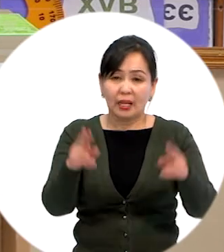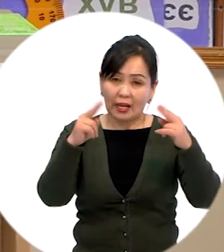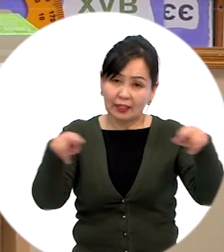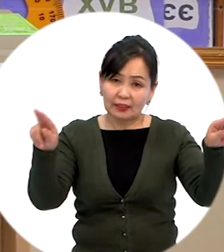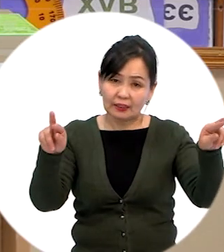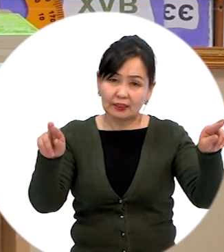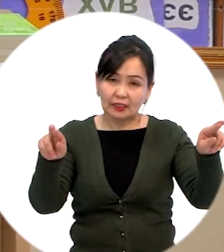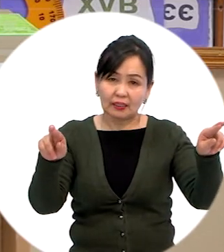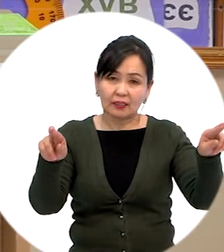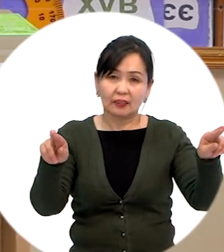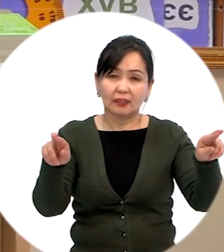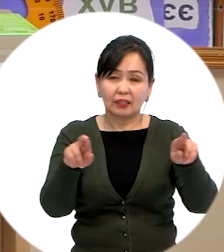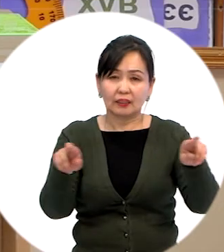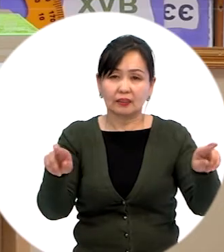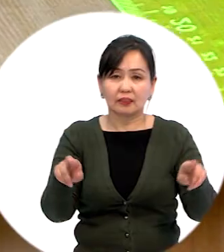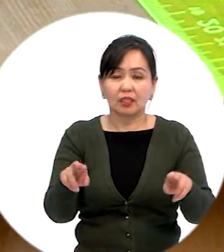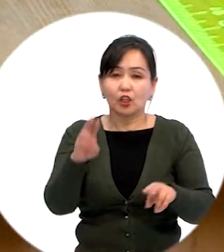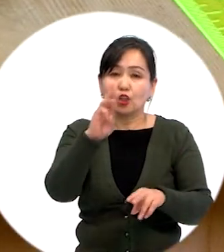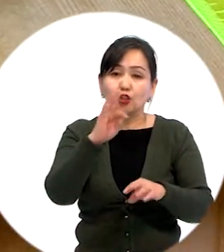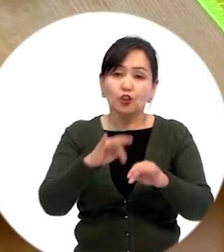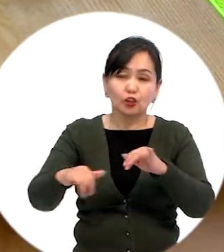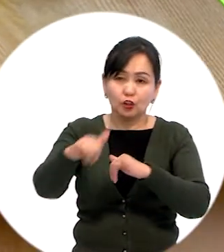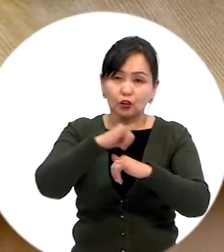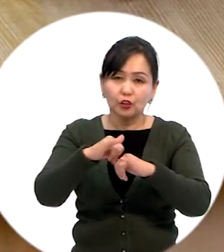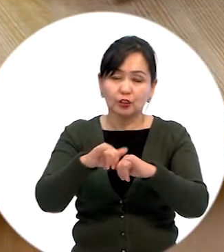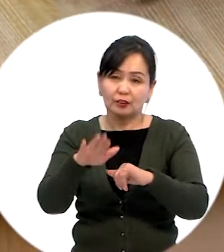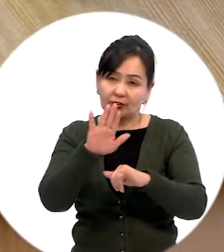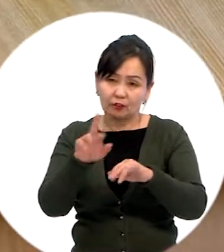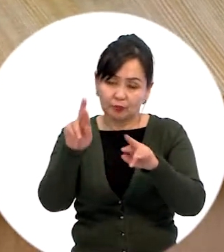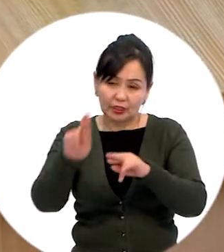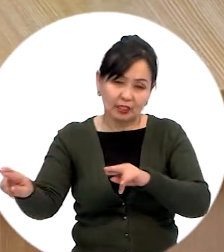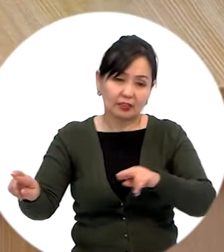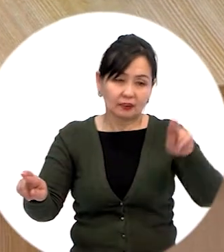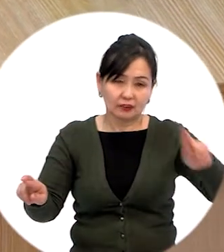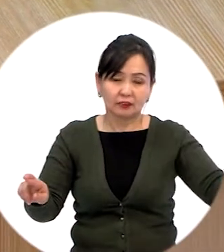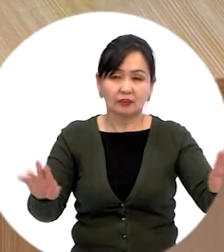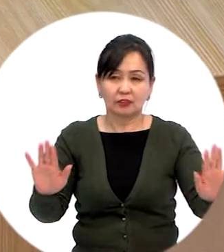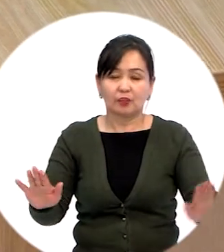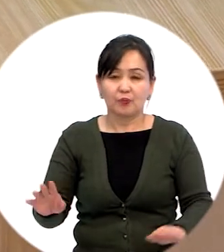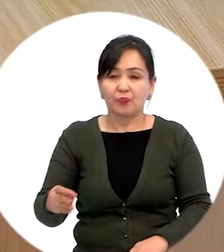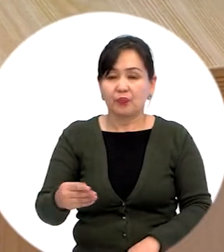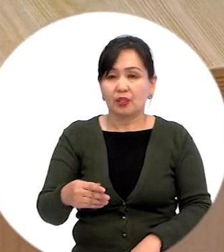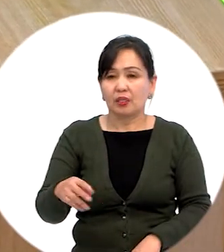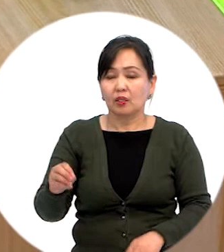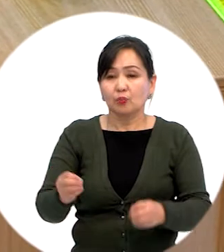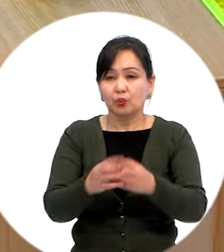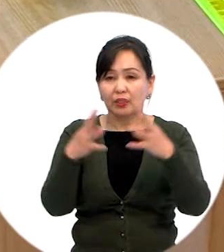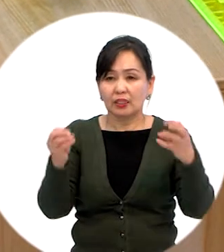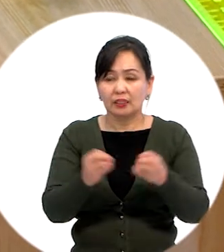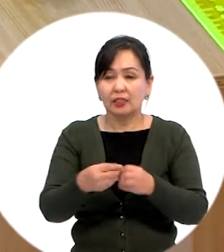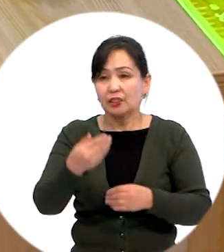англихтаа эхлээд төрлөөр нь англи. За хийсэн бүтээлүүдээ жимс болон хүнсний ногоо